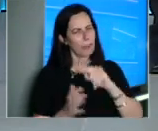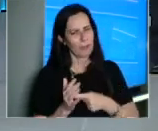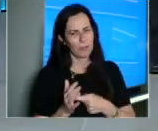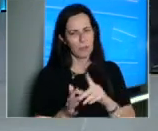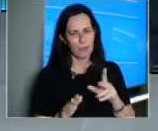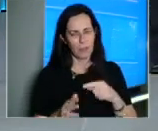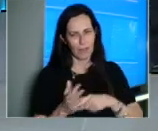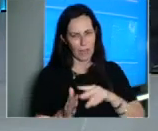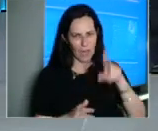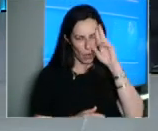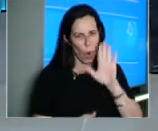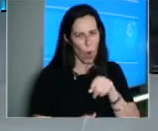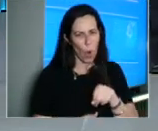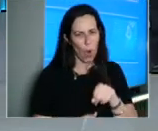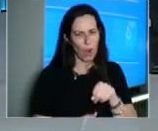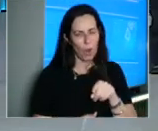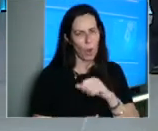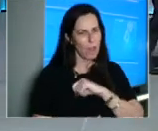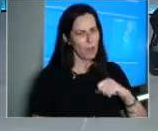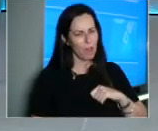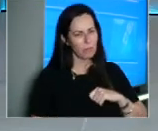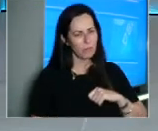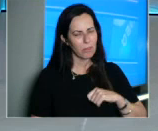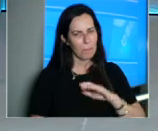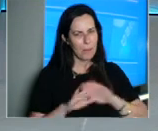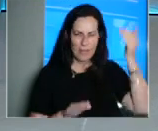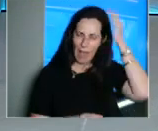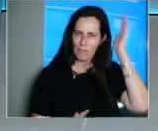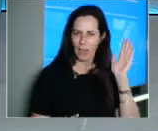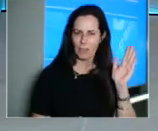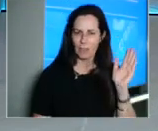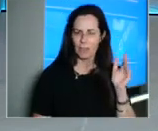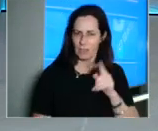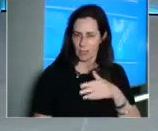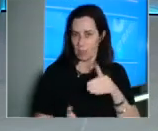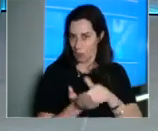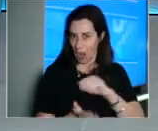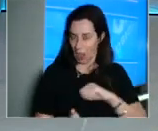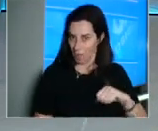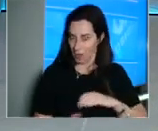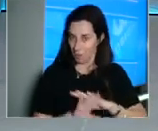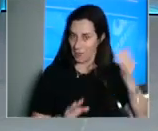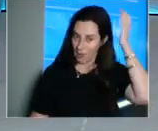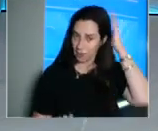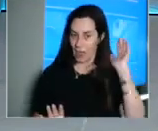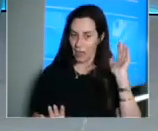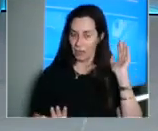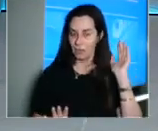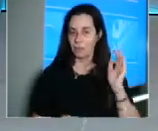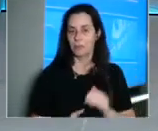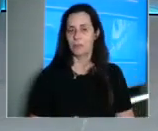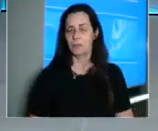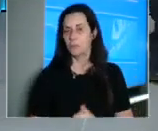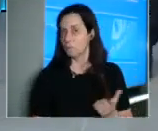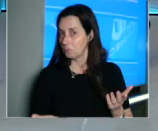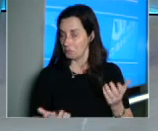מתכוון רק לליכוד, או שהיא נמצאת פה בגפה, ללא נפתלי? כי בדרך כלל שאומרים על מישהו שהמשיך הלאה, אתה יודע. זה פרש מאיזושהי זוגיות, בין